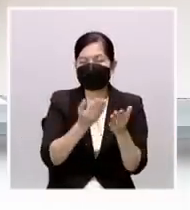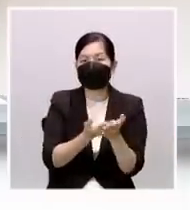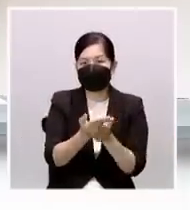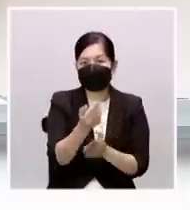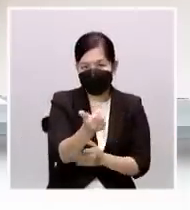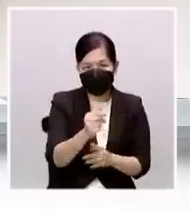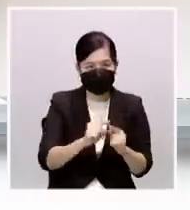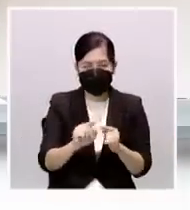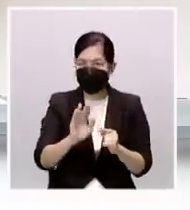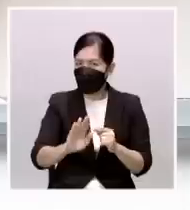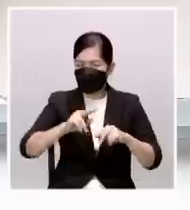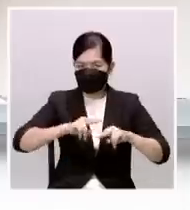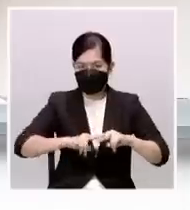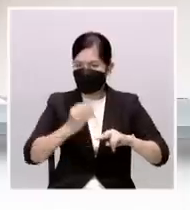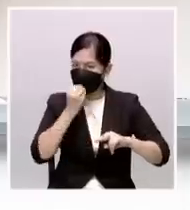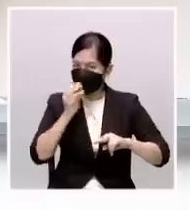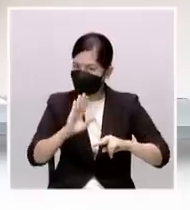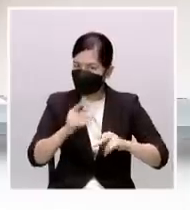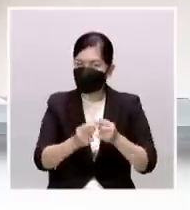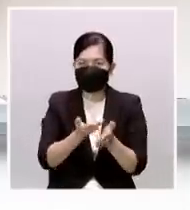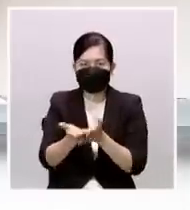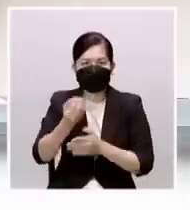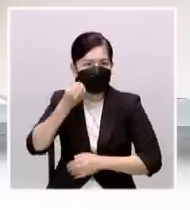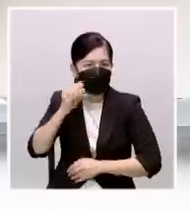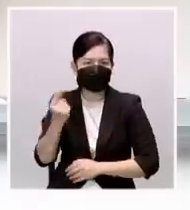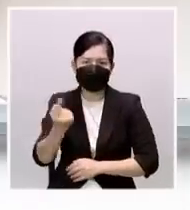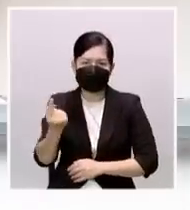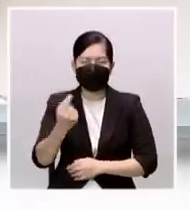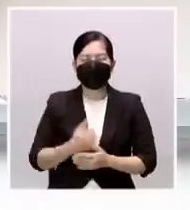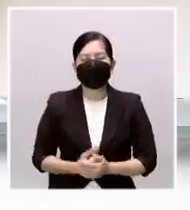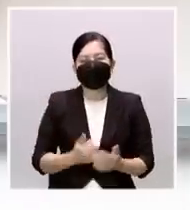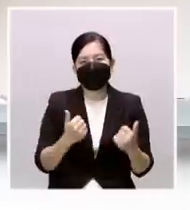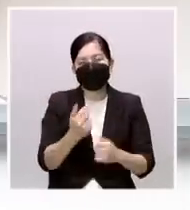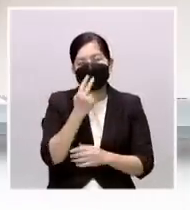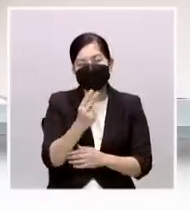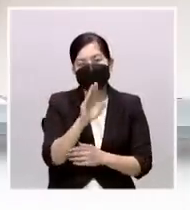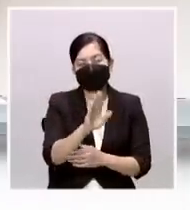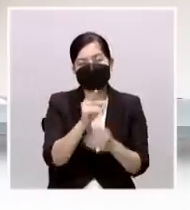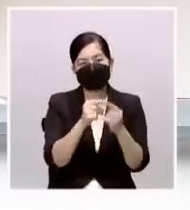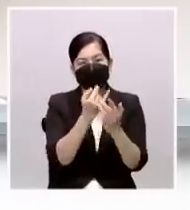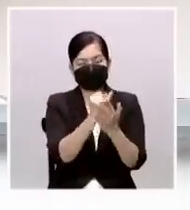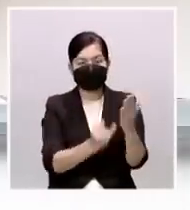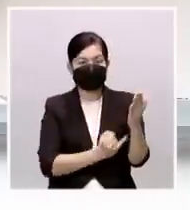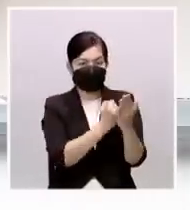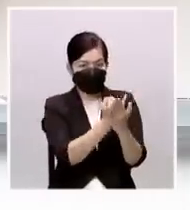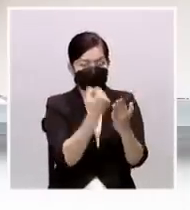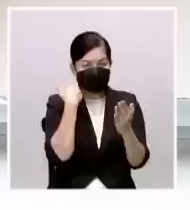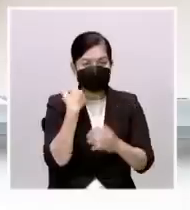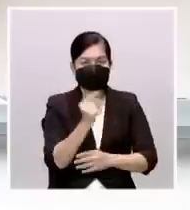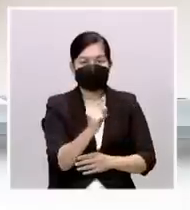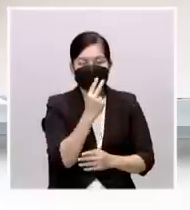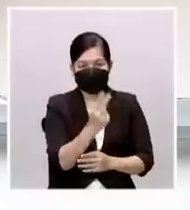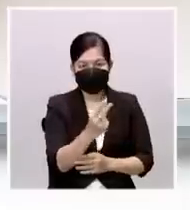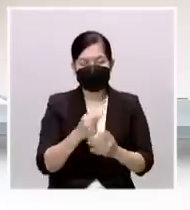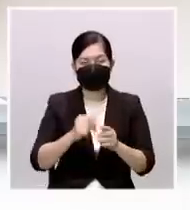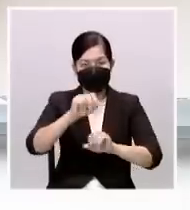ามารถนั่งทานที่ร้านได้ต้องกลับบ้านเท่านั้นคราวนี้มาไล่เรียงกันหน่อยนะครับไม่ว่าจะเป็นแต่ละจังหวัดเนี่ยมีความเคลื่อนไหวอย่างไรเริ่มต้นกันที่ประ